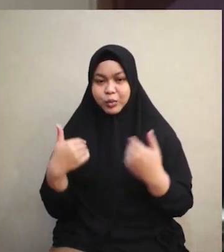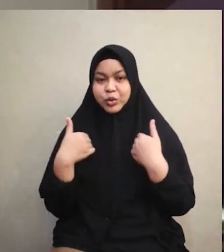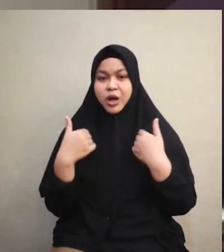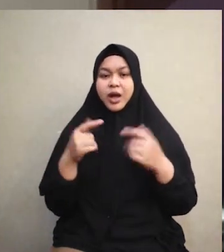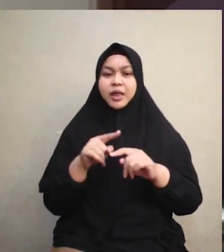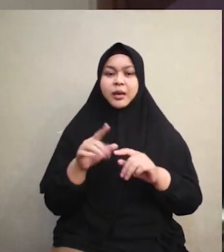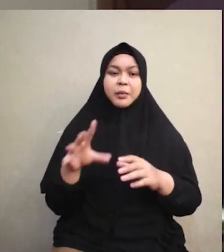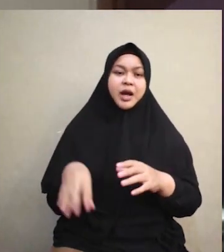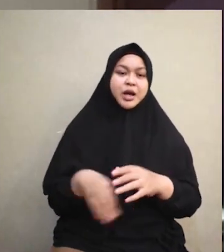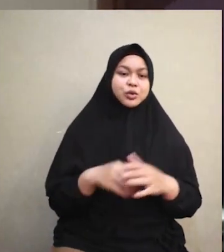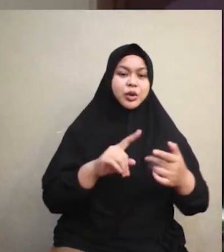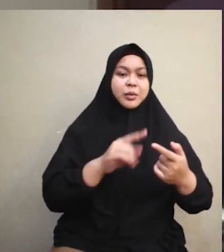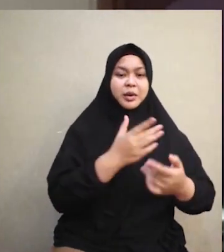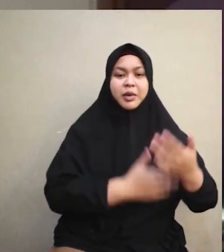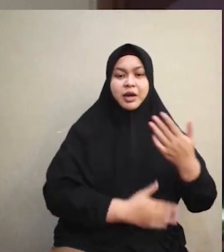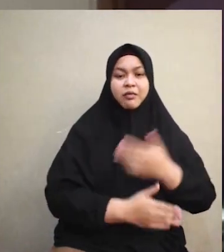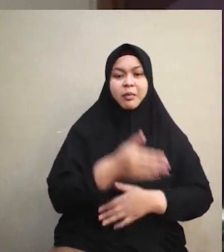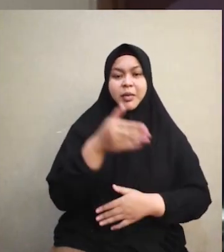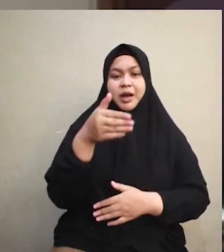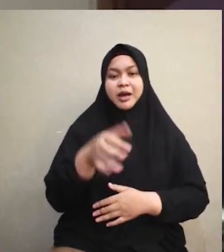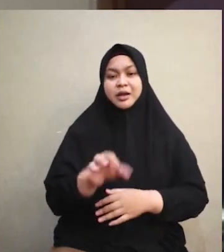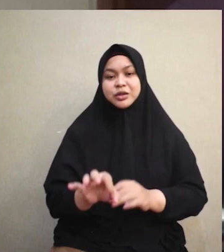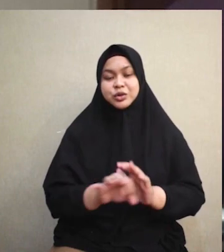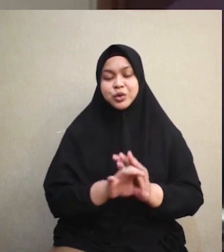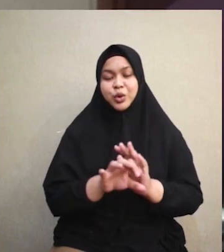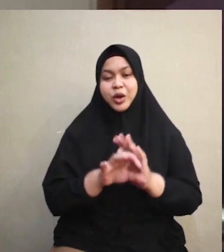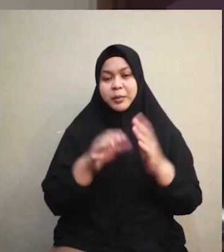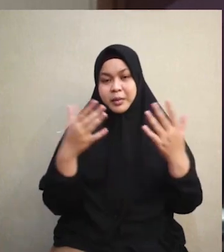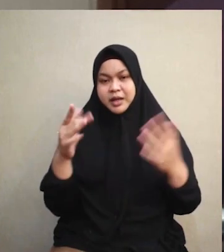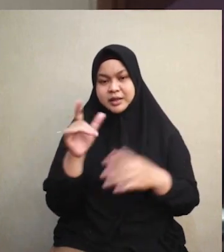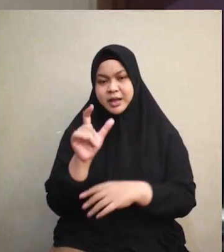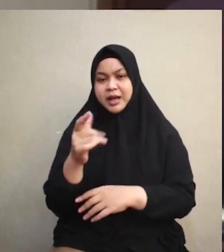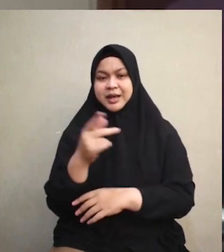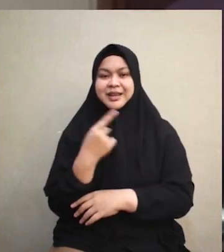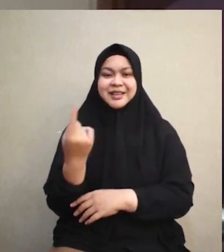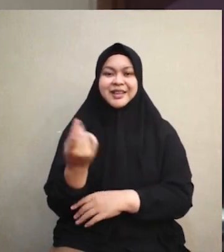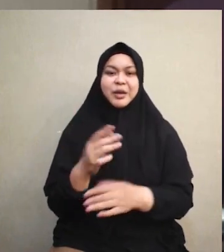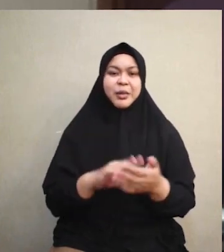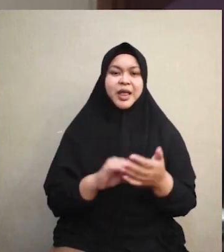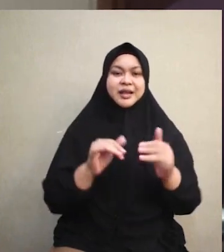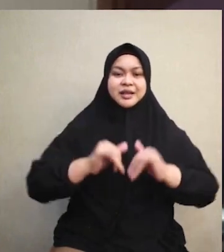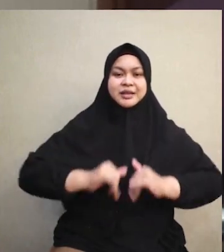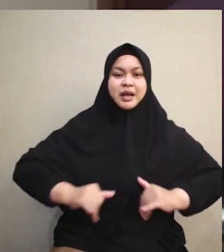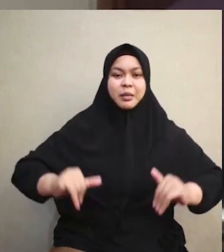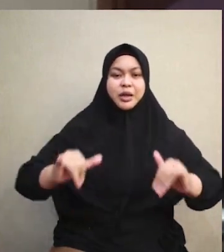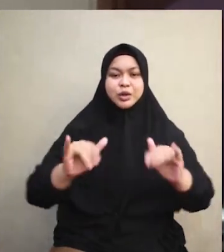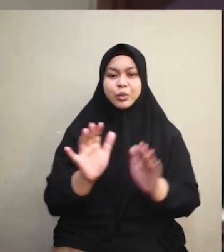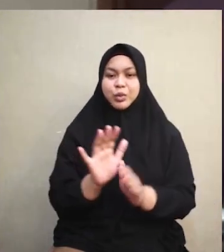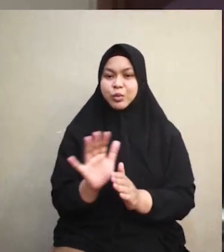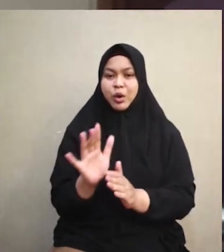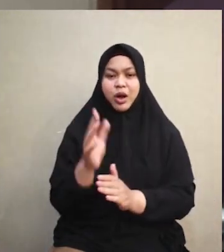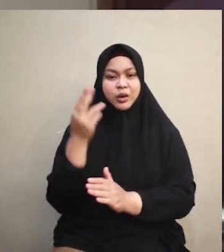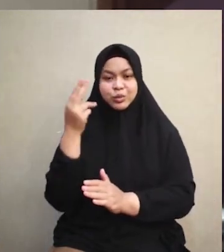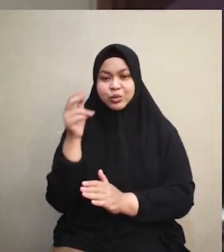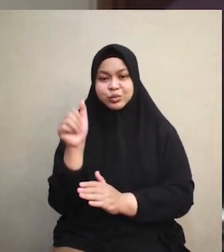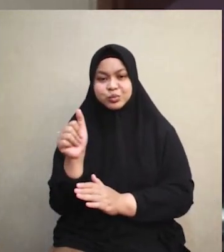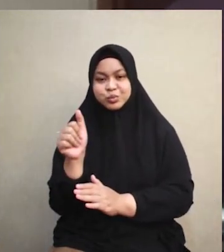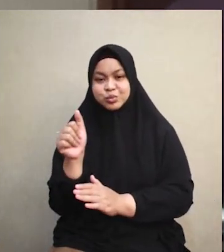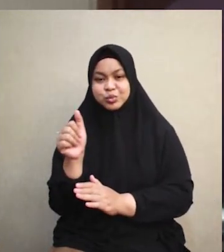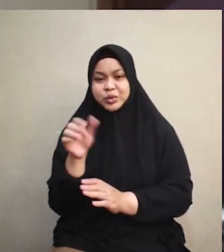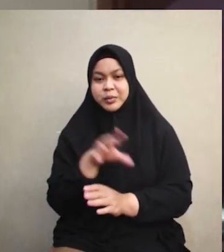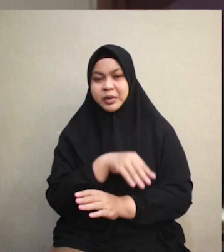ada teman-teman difabel yang datang soal Gimana caranya kita belajar sama-sama tapi bukan untuk kemudian